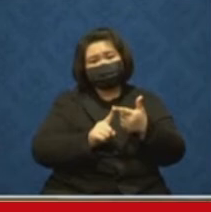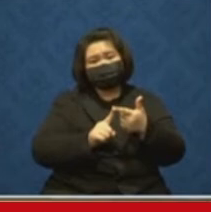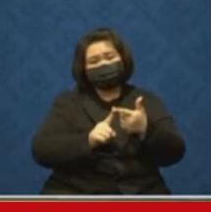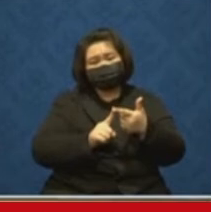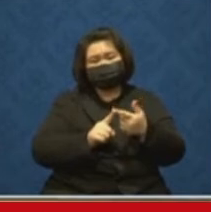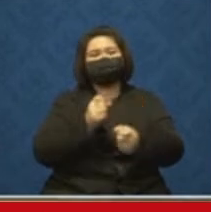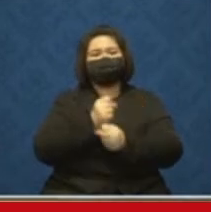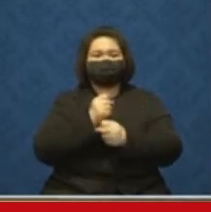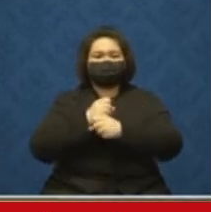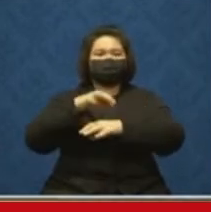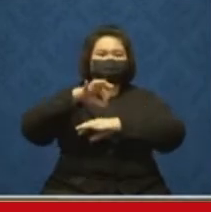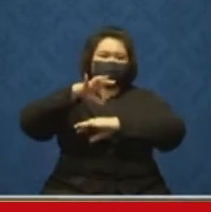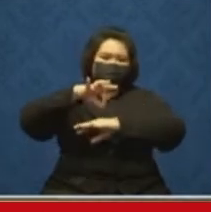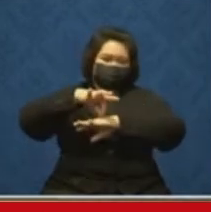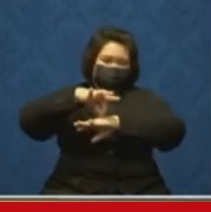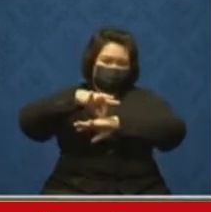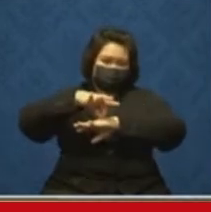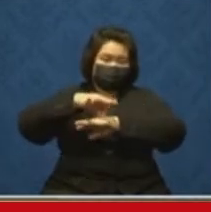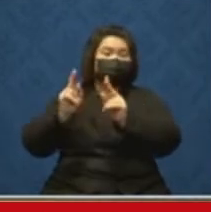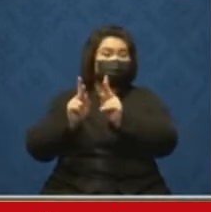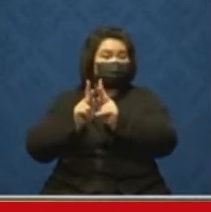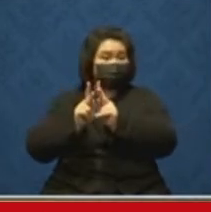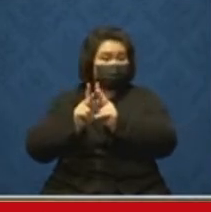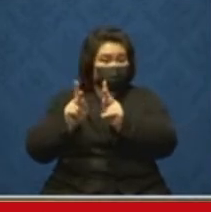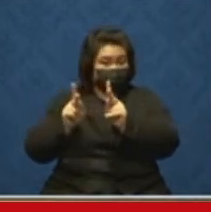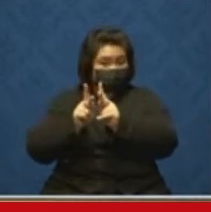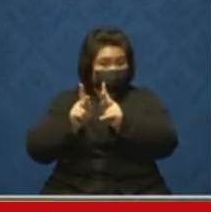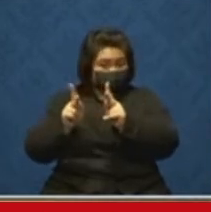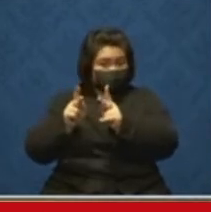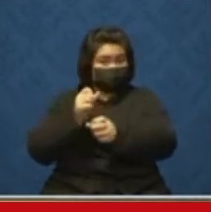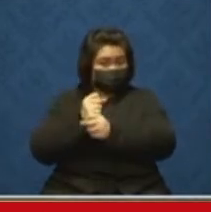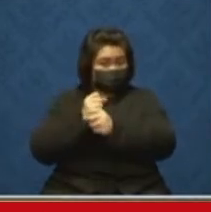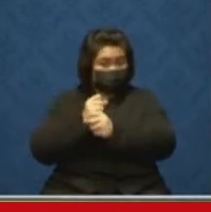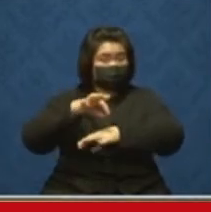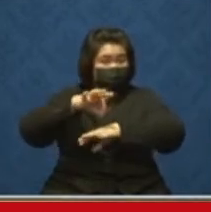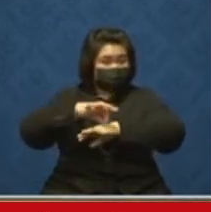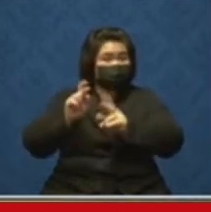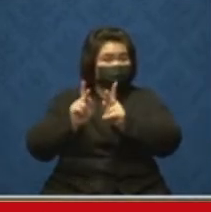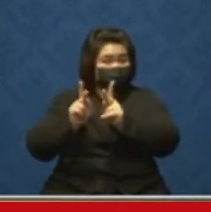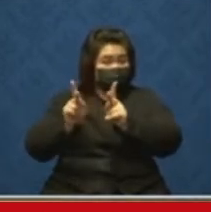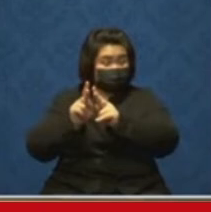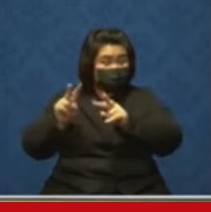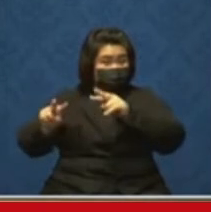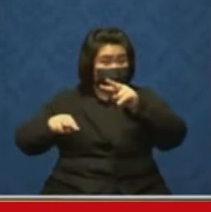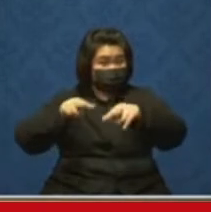ไปดำรงตำแหน่งกรรมการ,กรมการกรรกลับ,